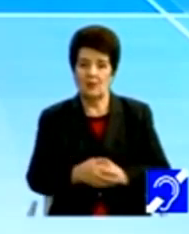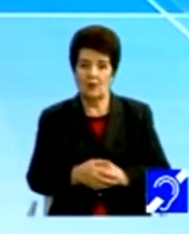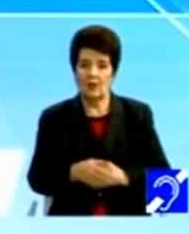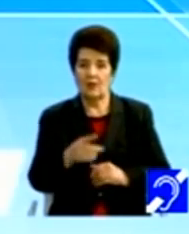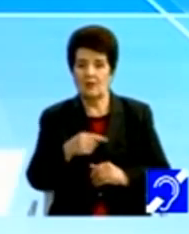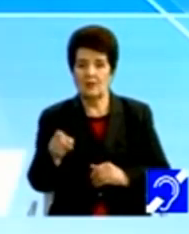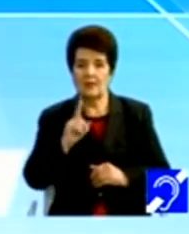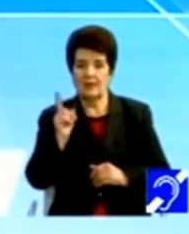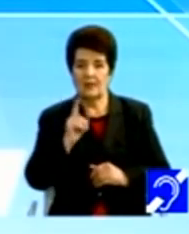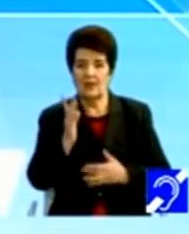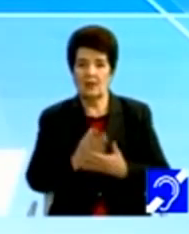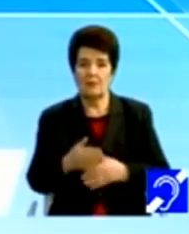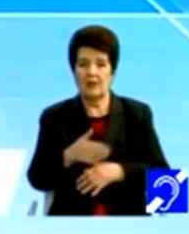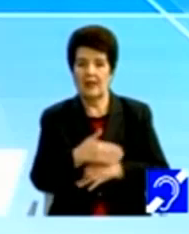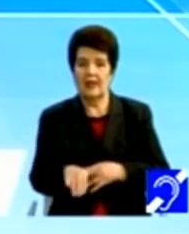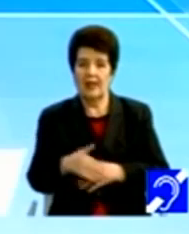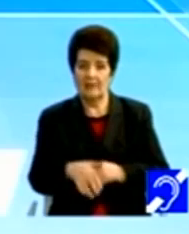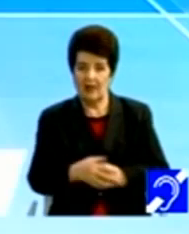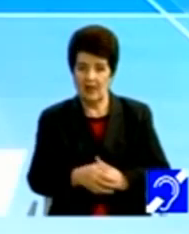rest tineretul rămâne în afara